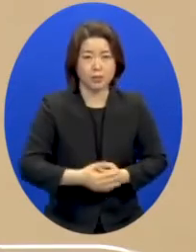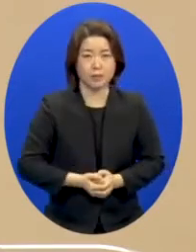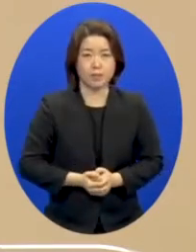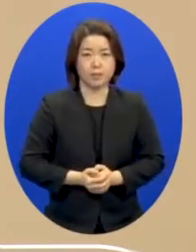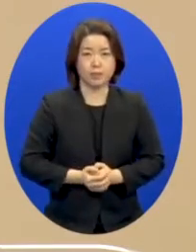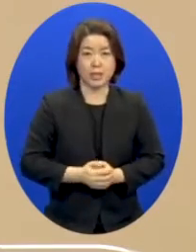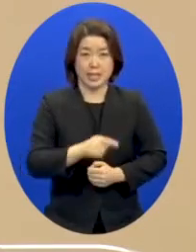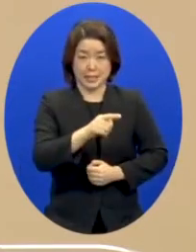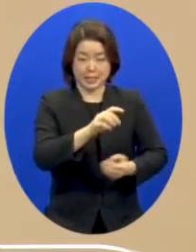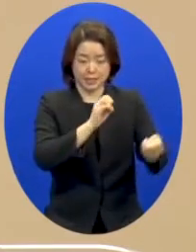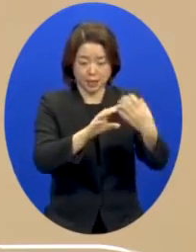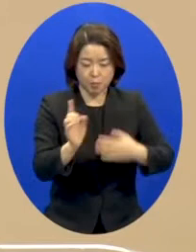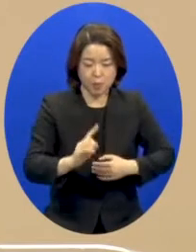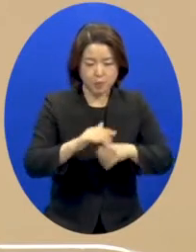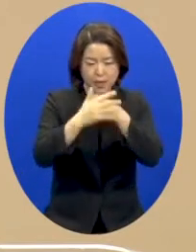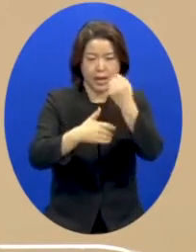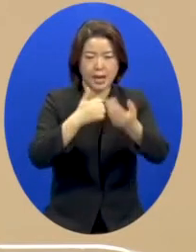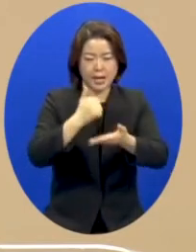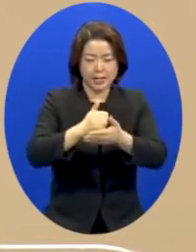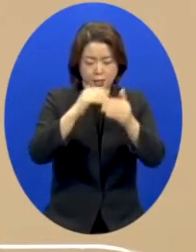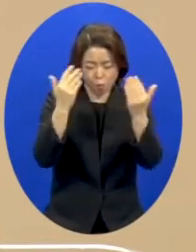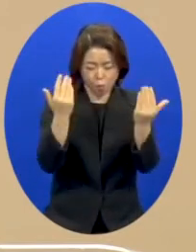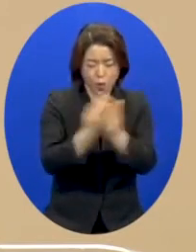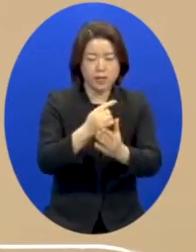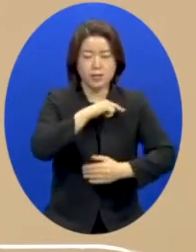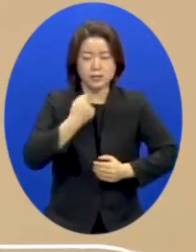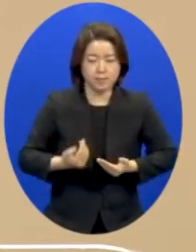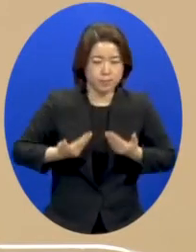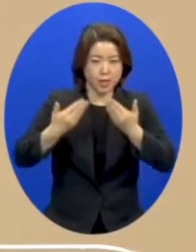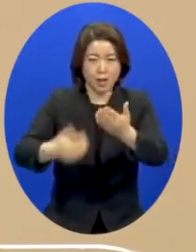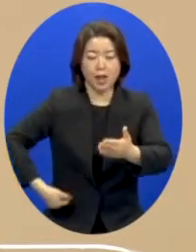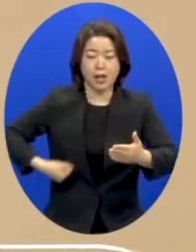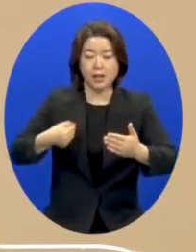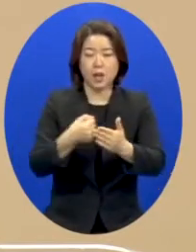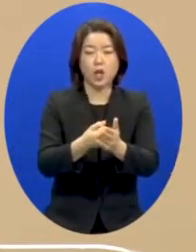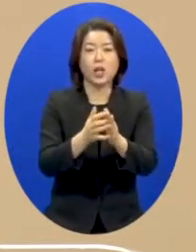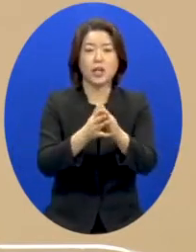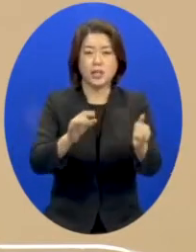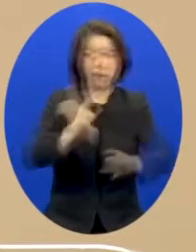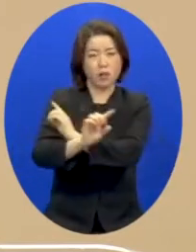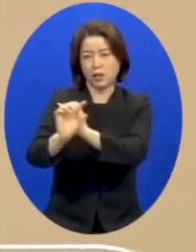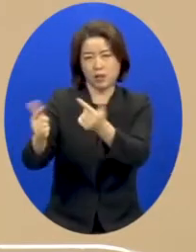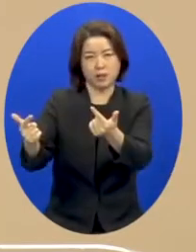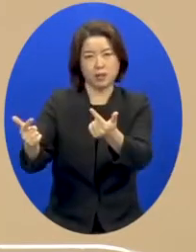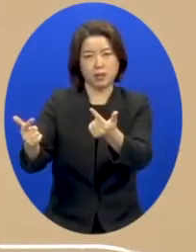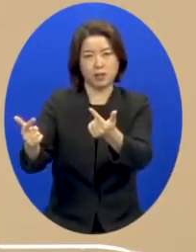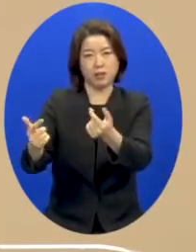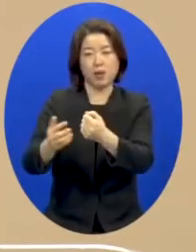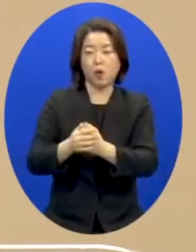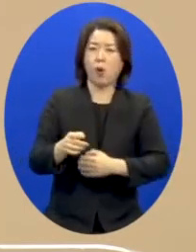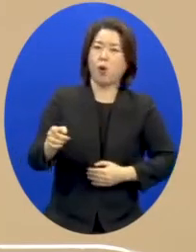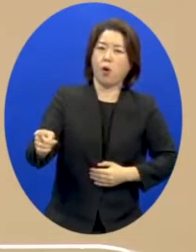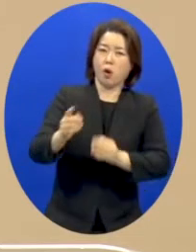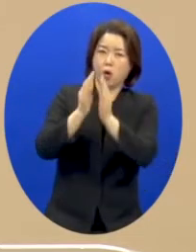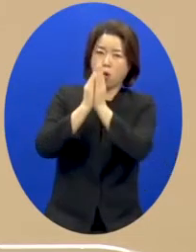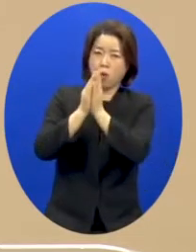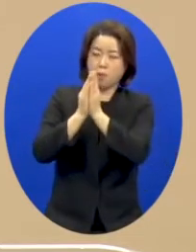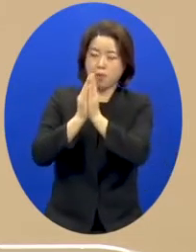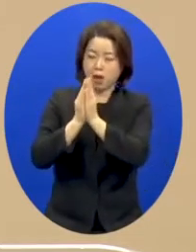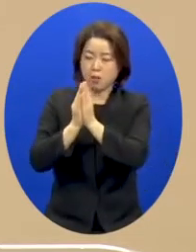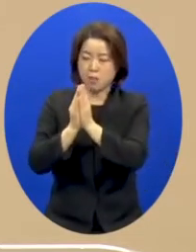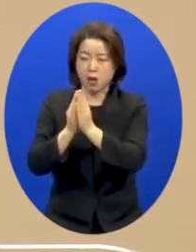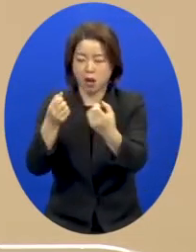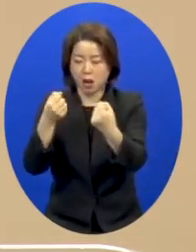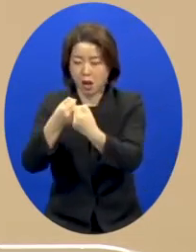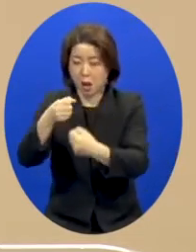하나님께 완전히 헌신을 결단한 사람에게만 세례를 준다는 거예요. 그게 미얀마 그